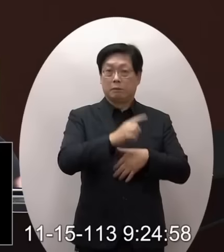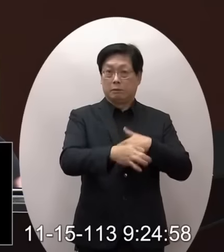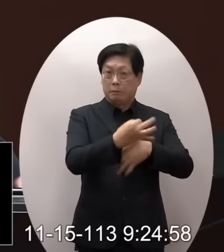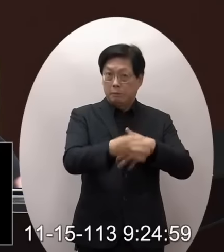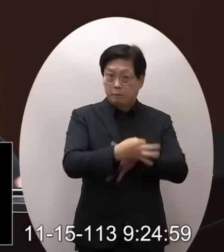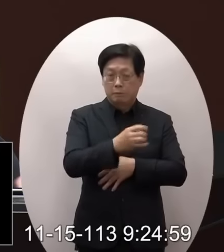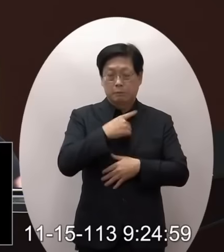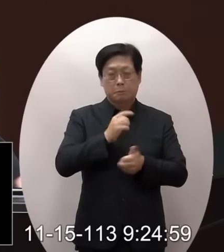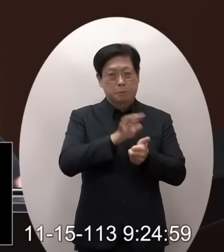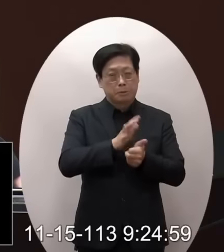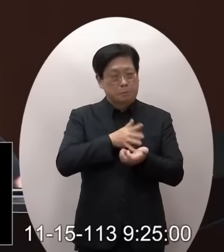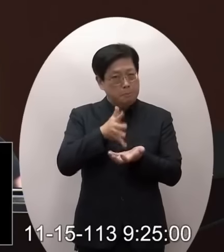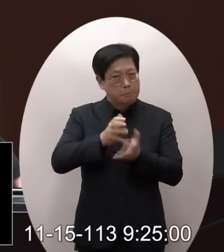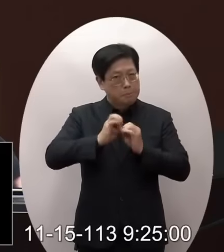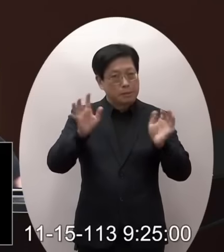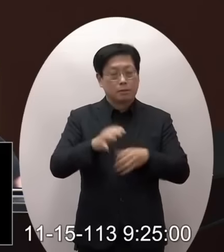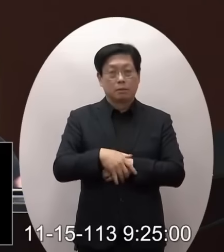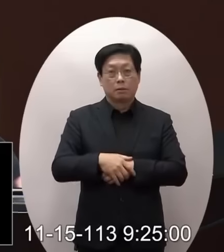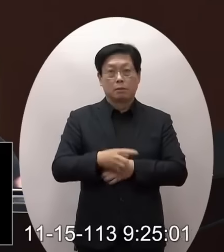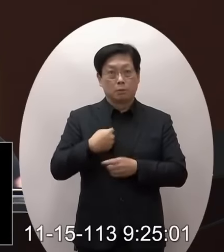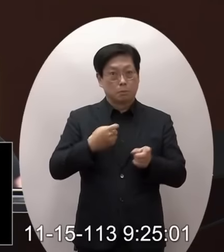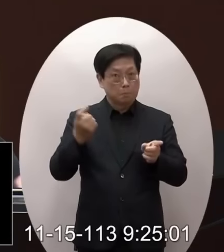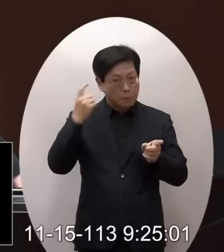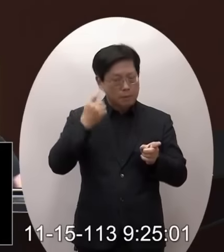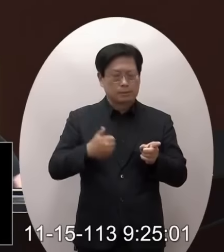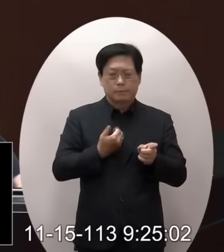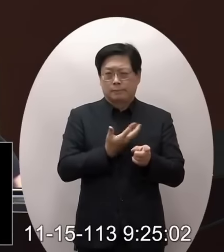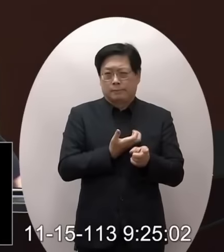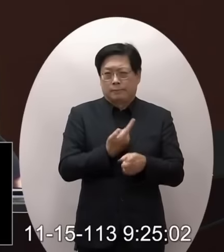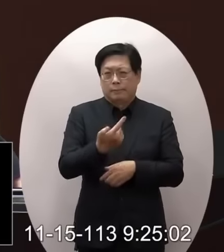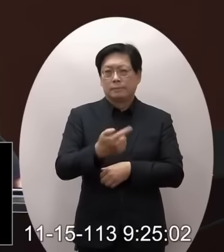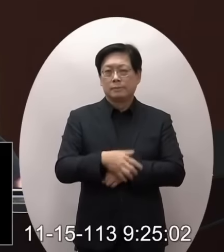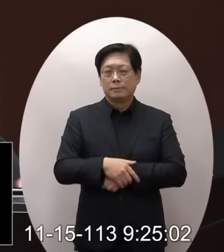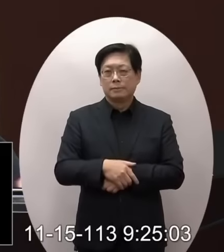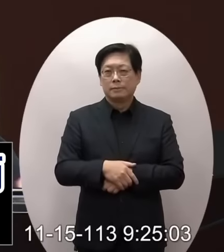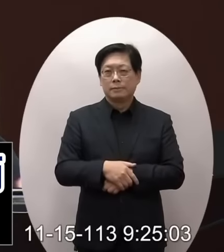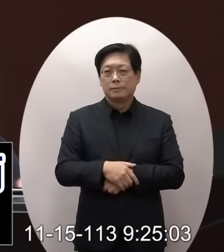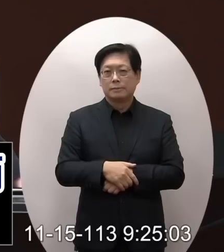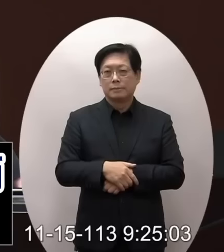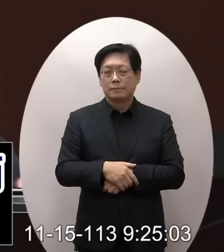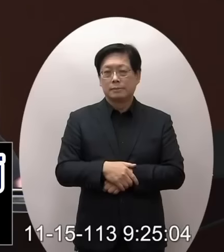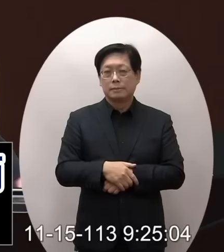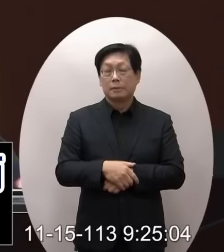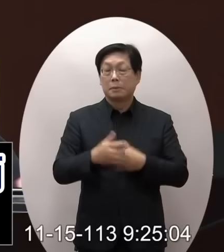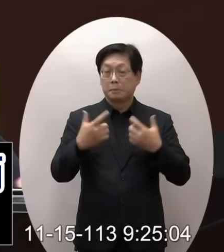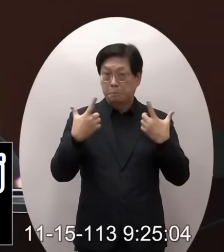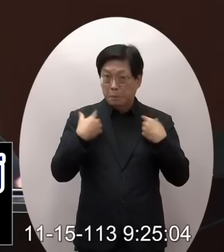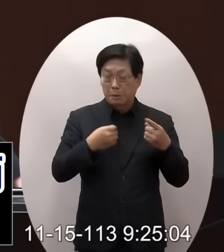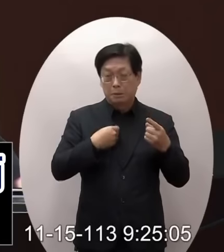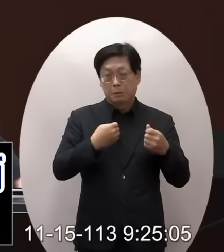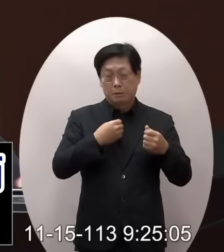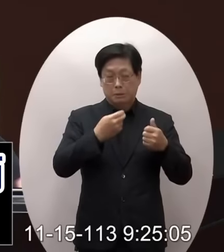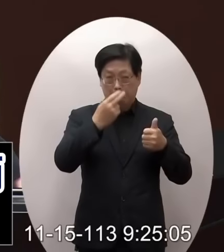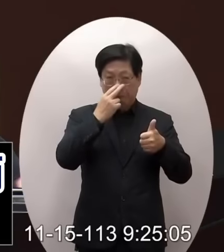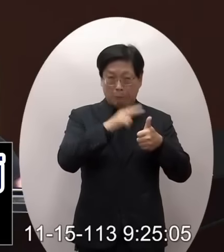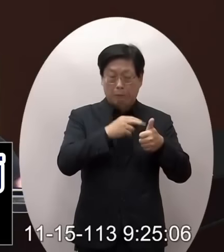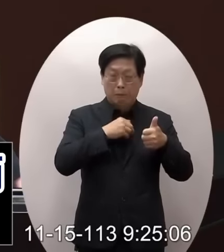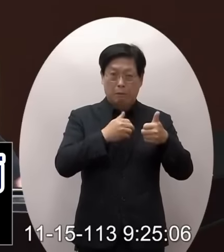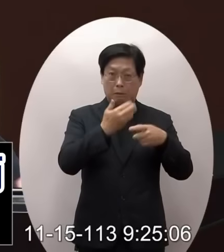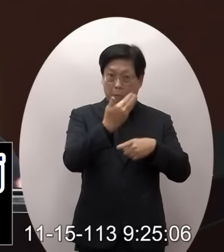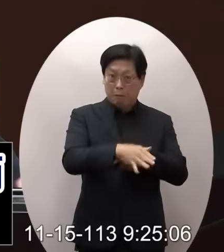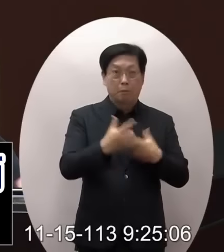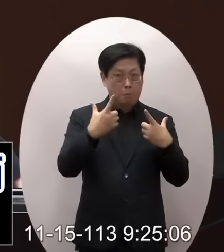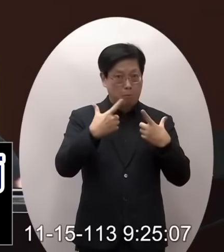属发声，我在底下听得非常痛心啊！一个枉死的师铎